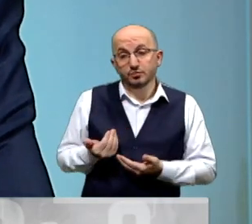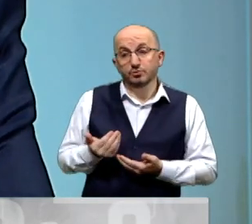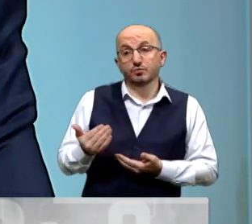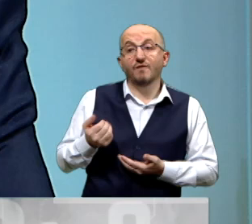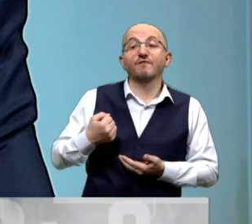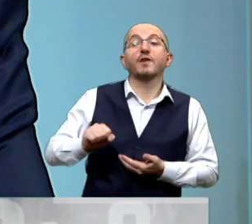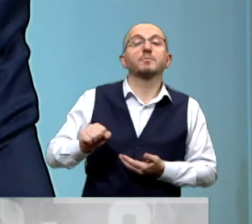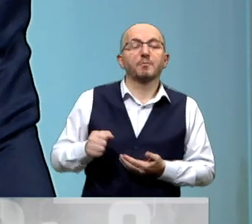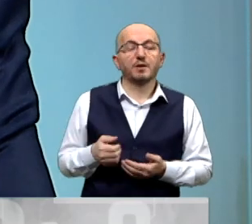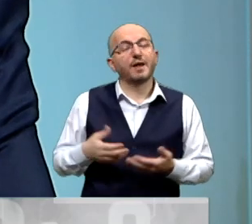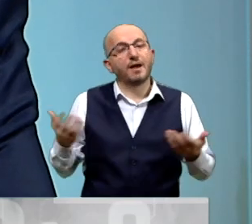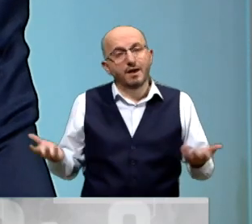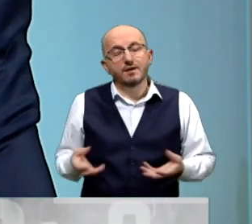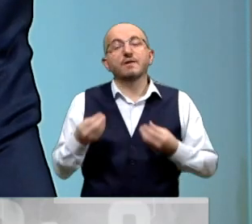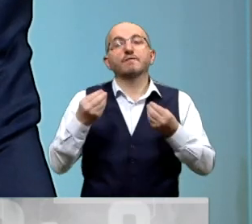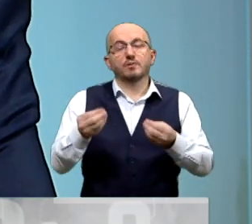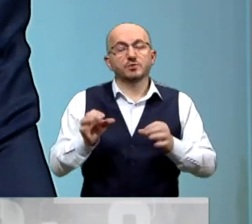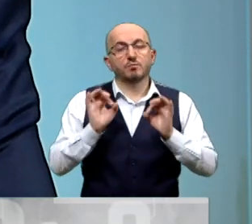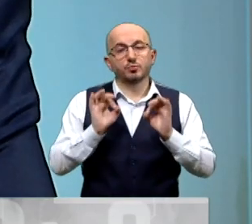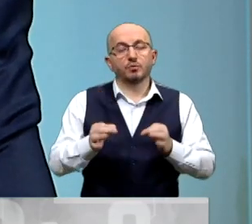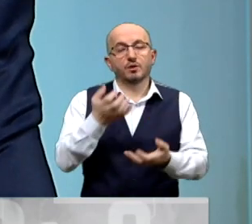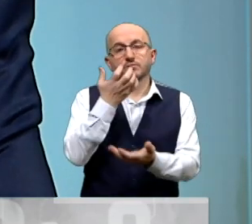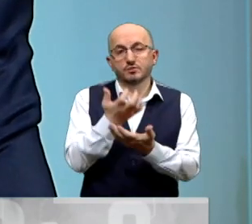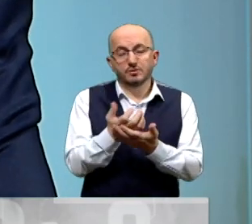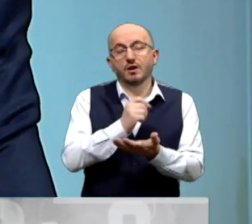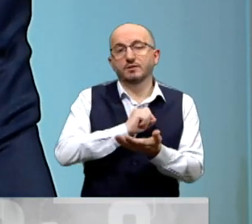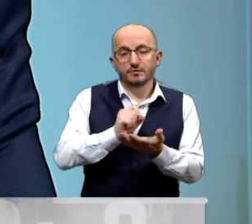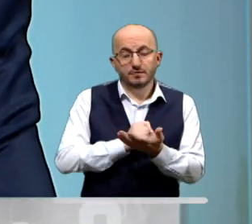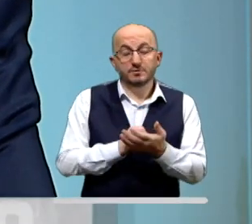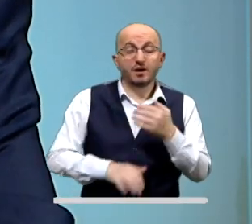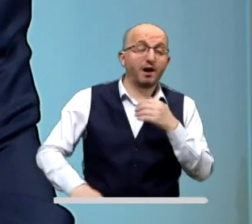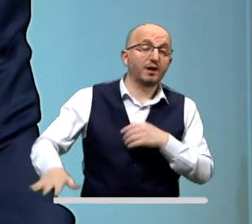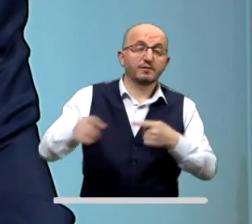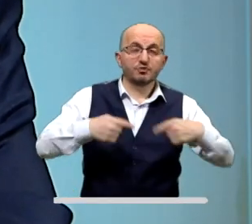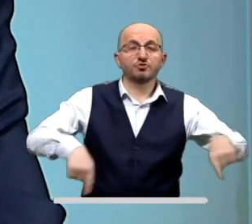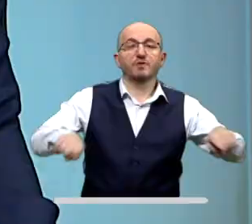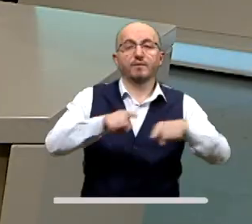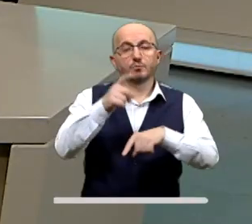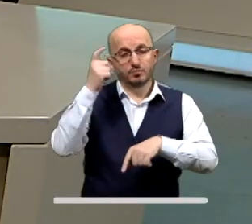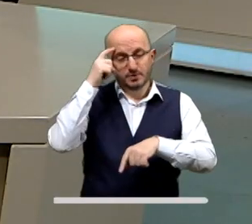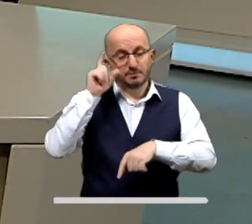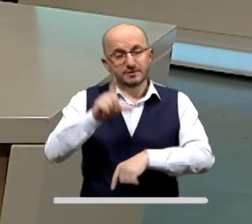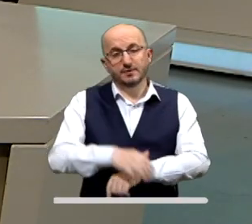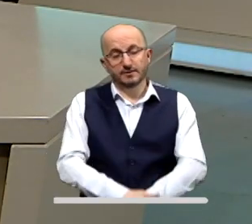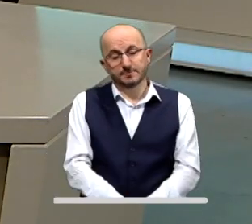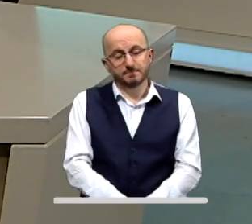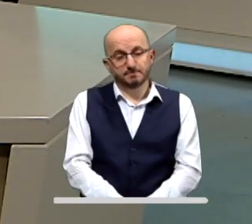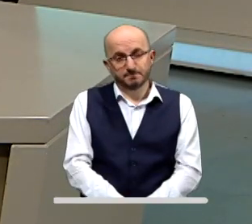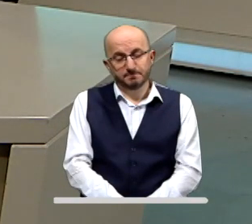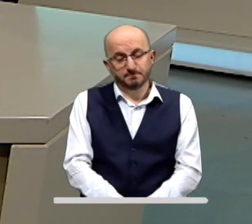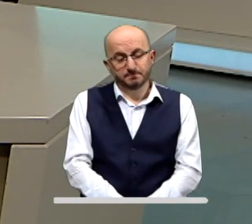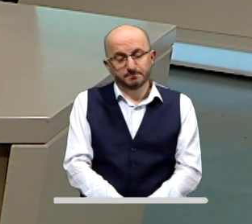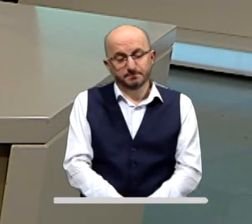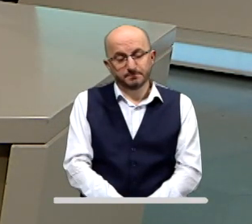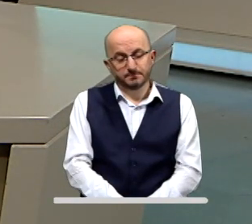eğer verilmişse mutlaka Bunlar da kaydedilmeli herkes çevre bunu bilmeli Eyvallah hocam Teşekkür